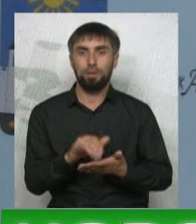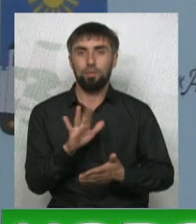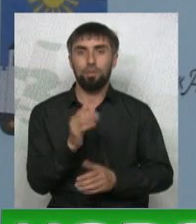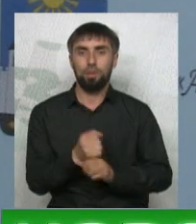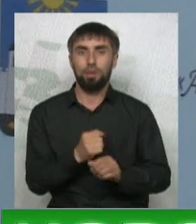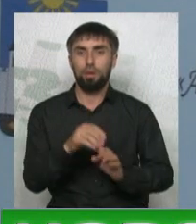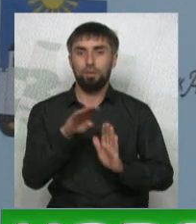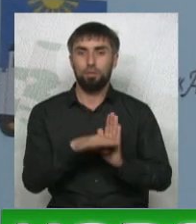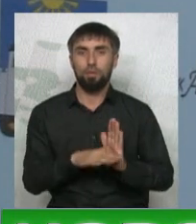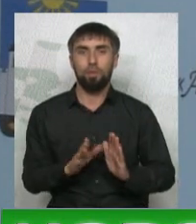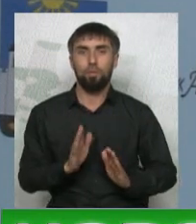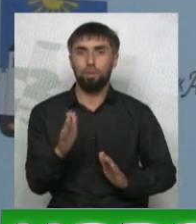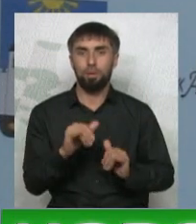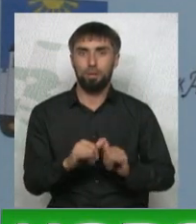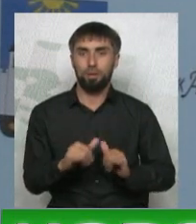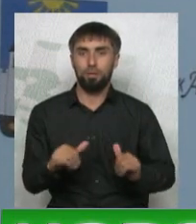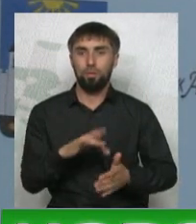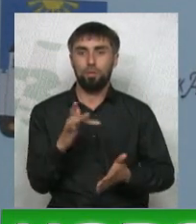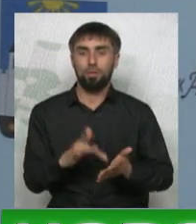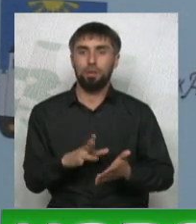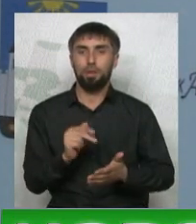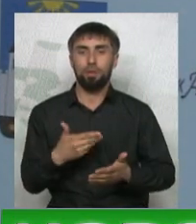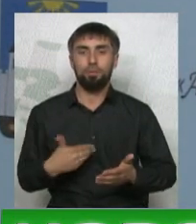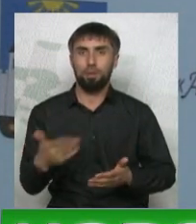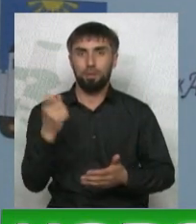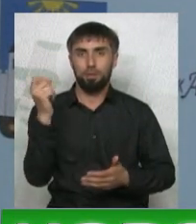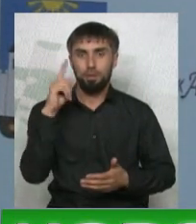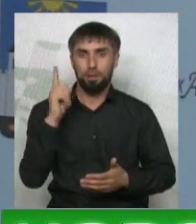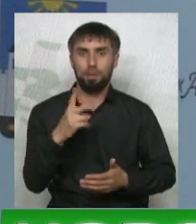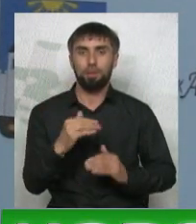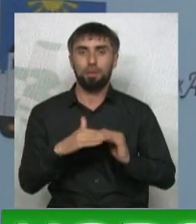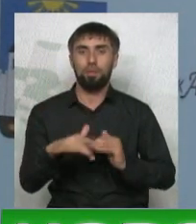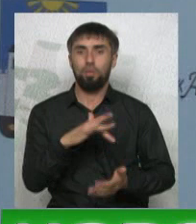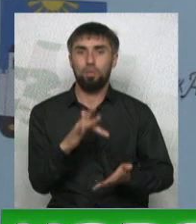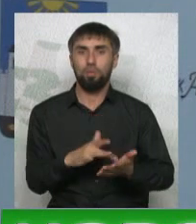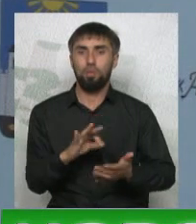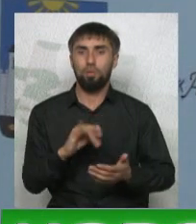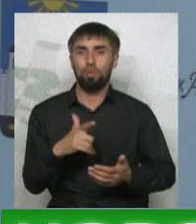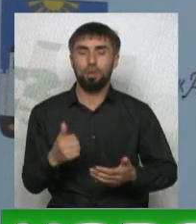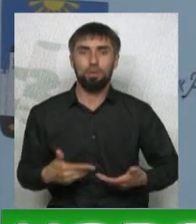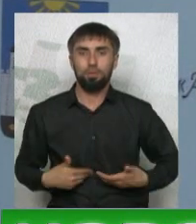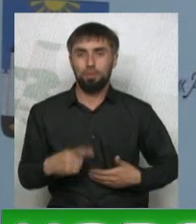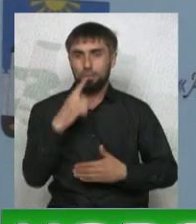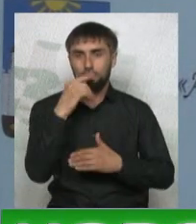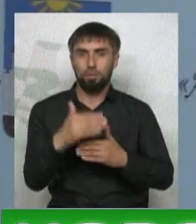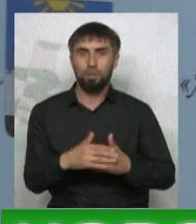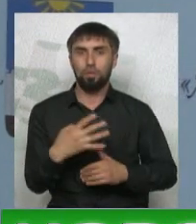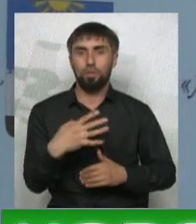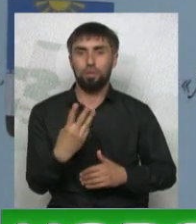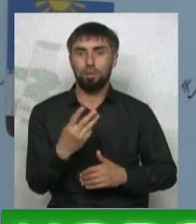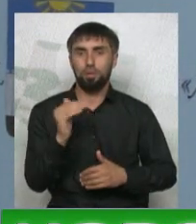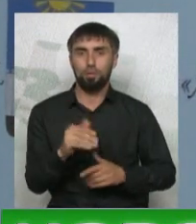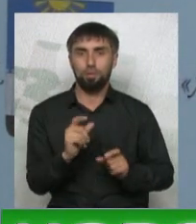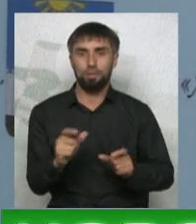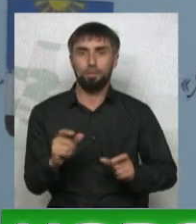разработана программа перспективного развития города. Как мы с вами знаем, на территории городского округа проживают более 43 тысяч